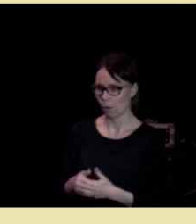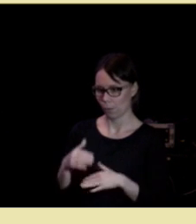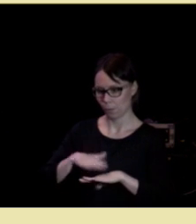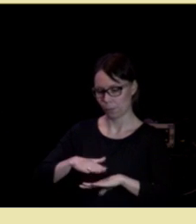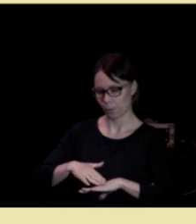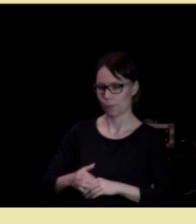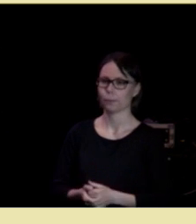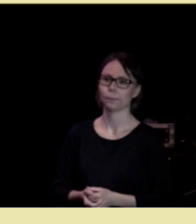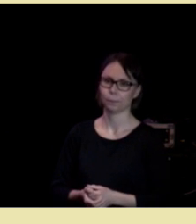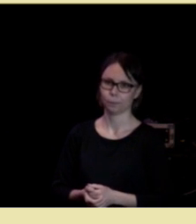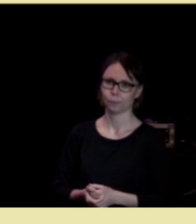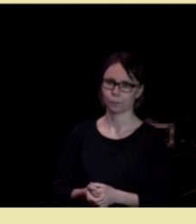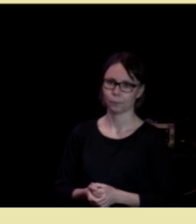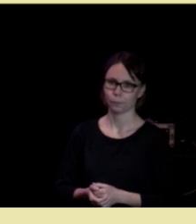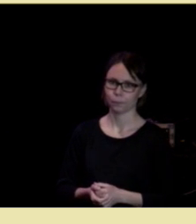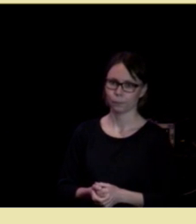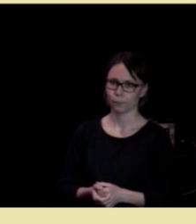til.